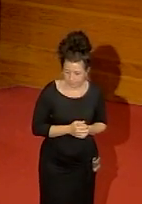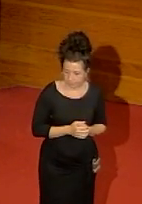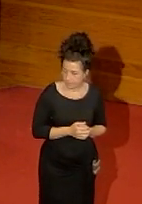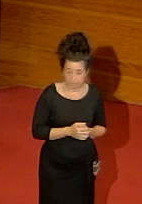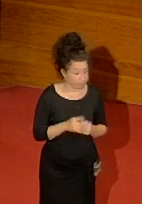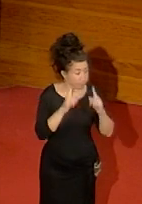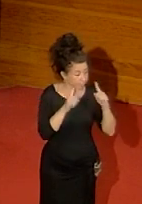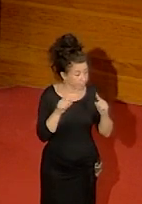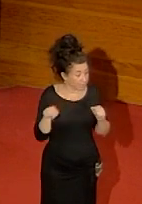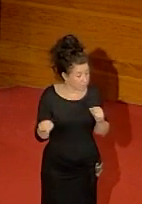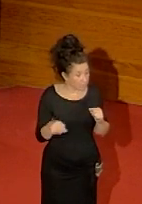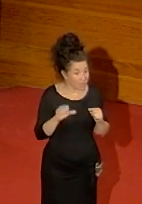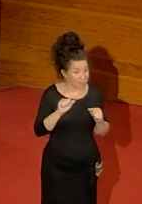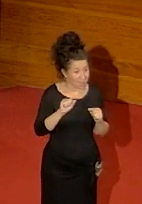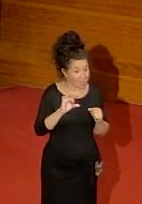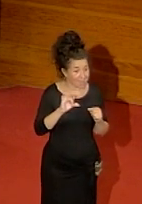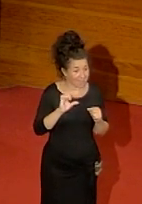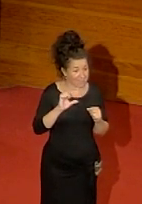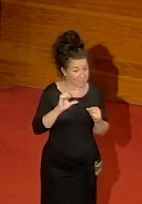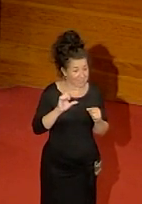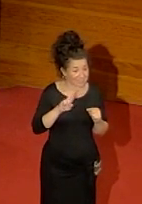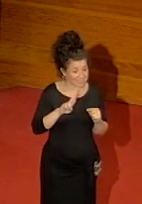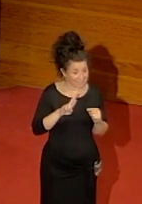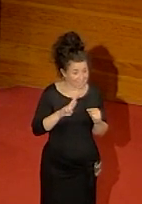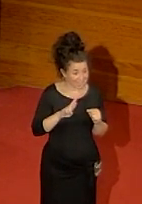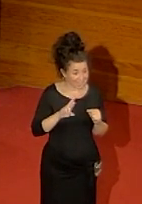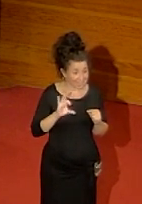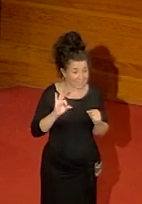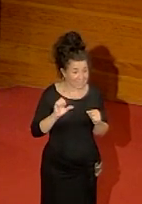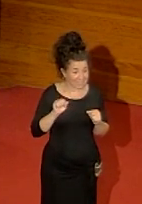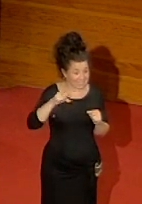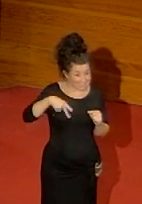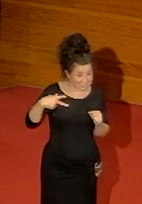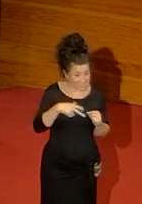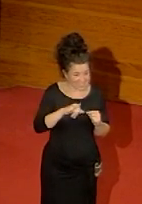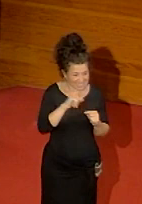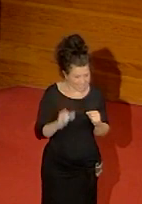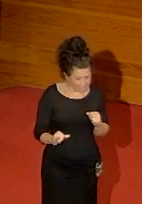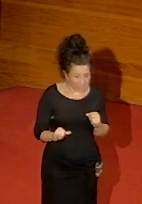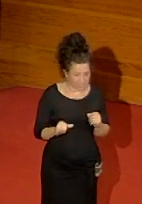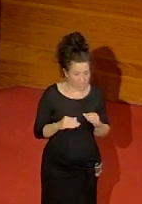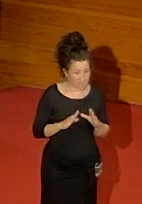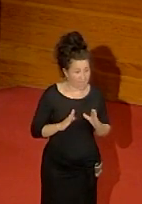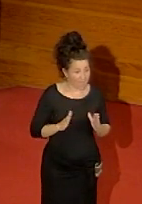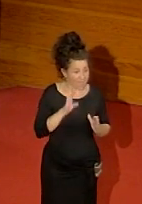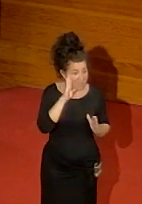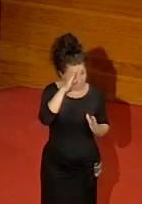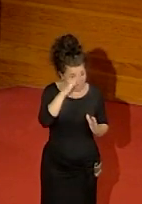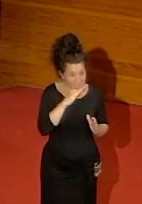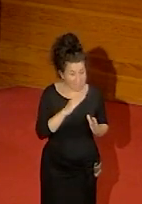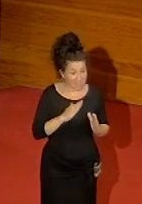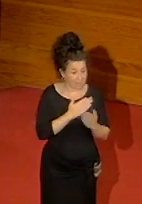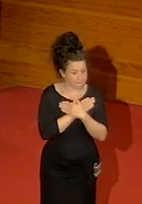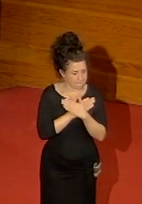Kasu honetan, Asier Sánchez lankidea, egon zen aita mari ontzian enpotratuta, ia hiru aste.